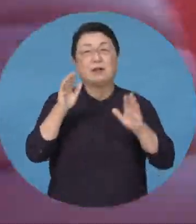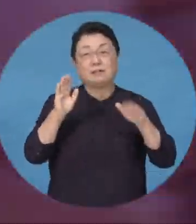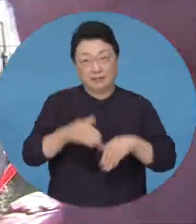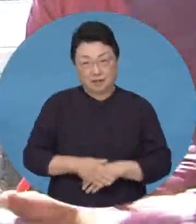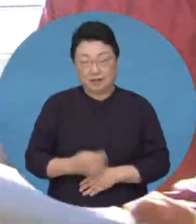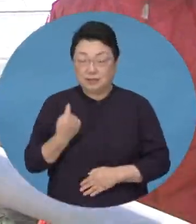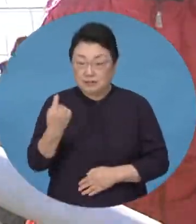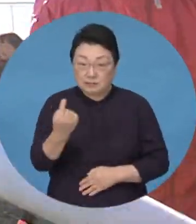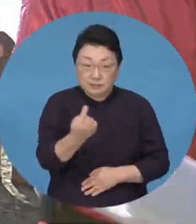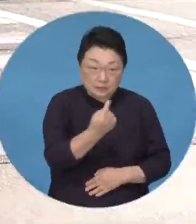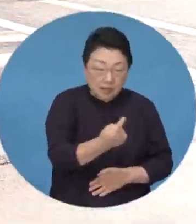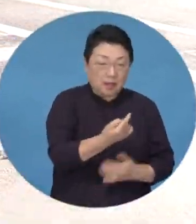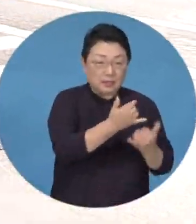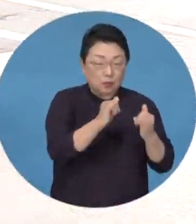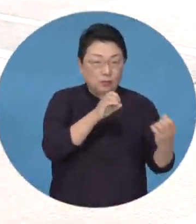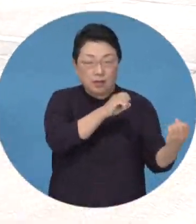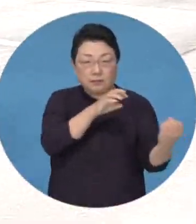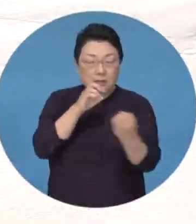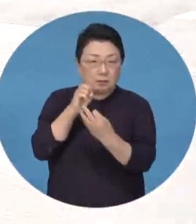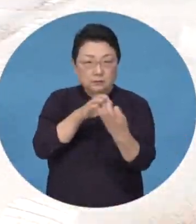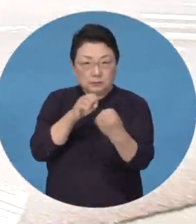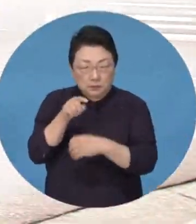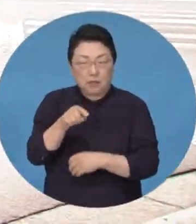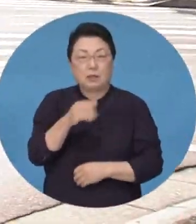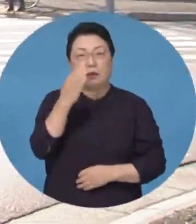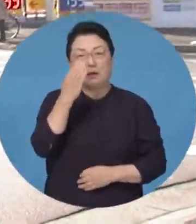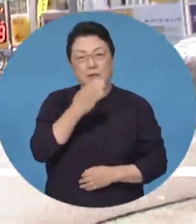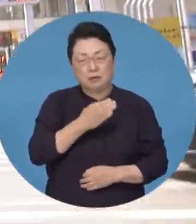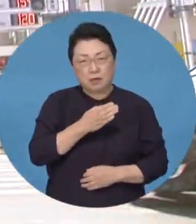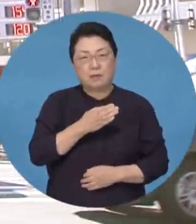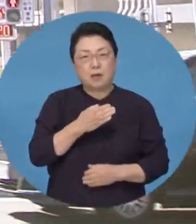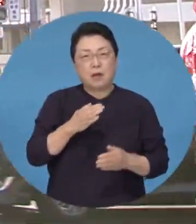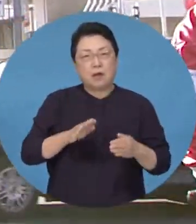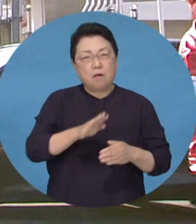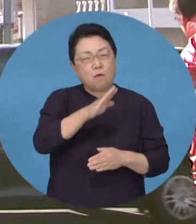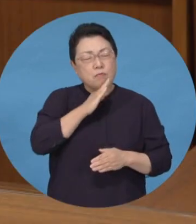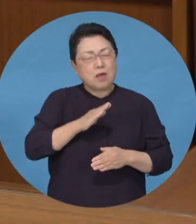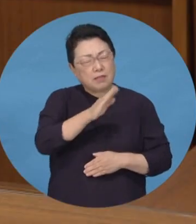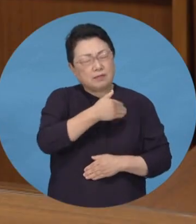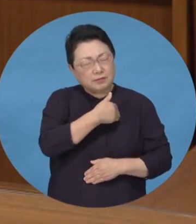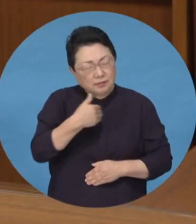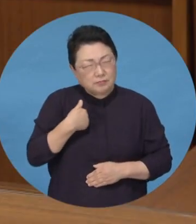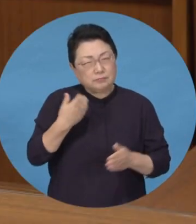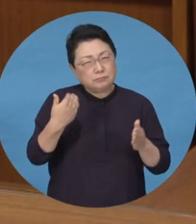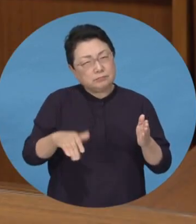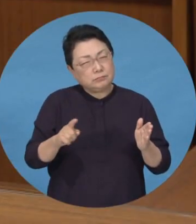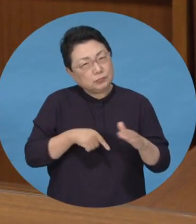感覚値めぐっていろんな方と対話をする中でもですねよりうそういう思いが強くなりました